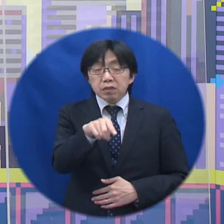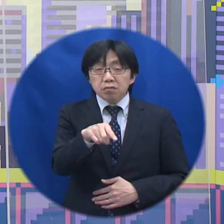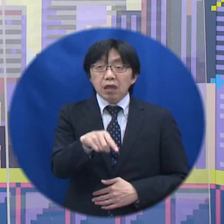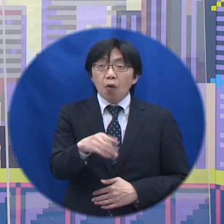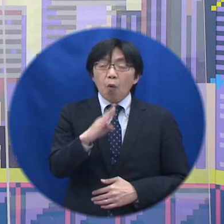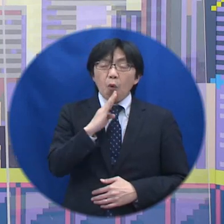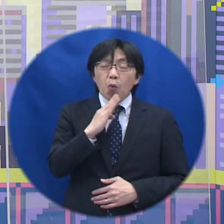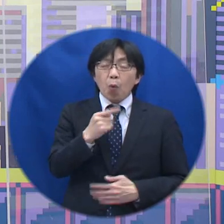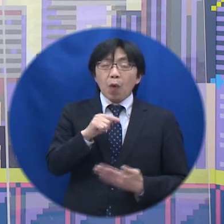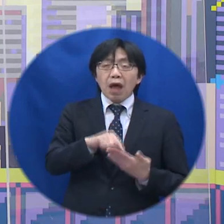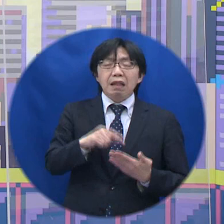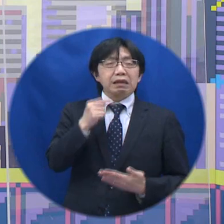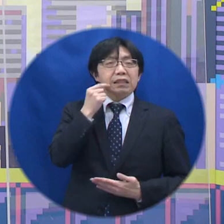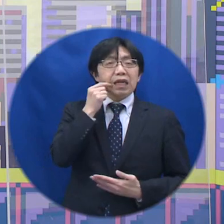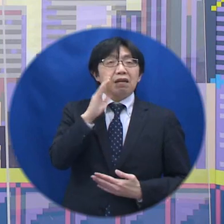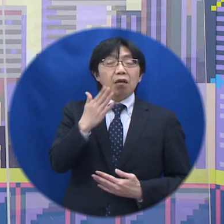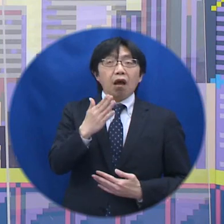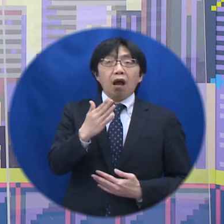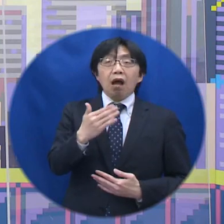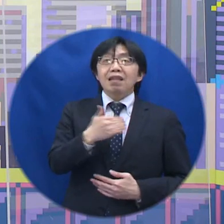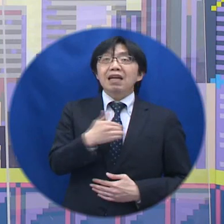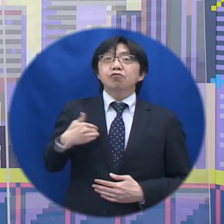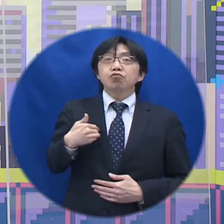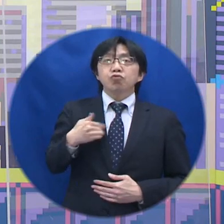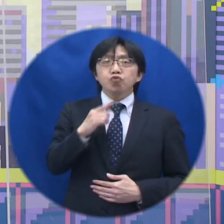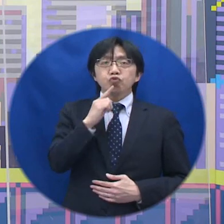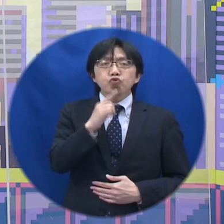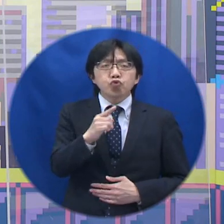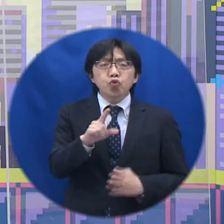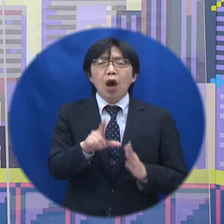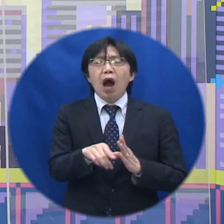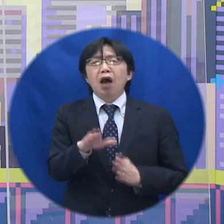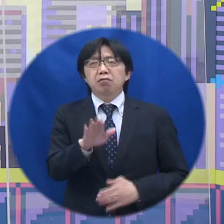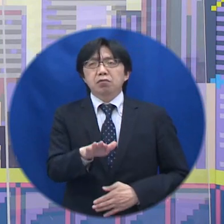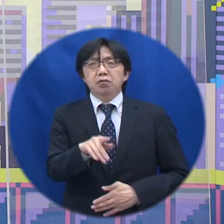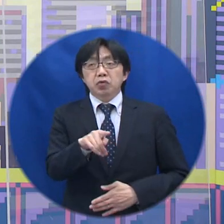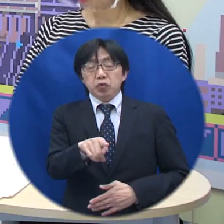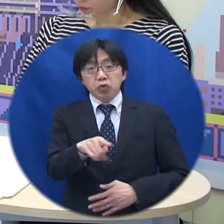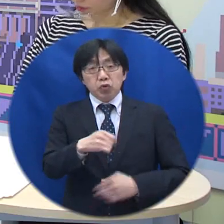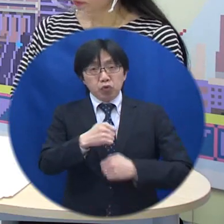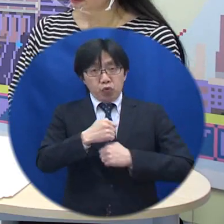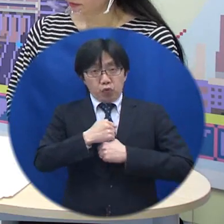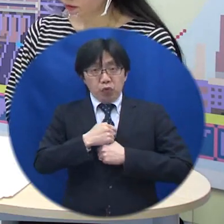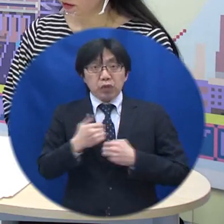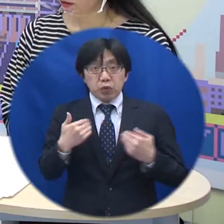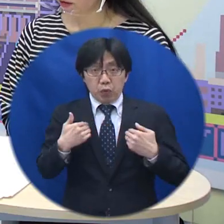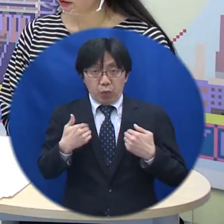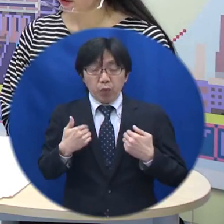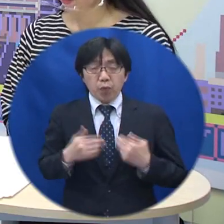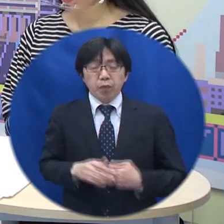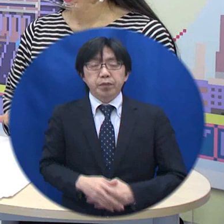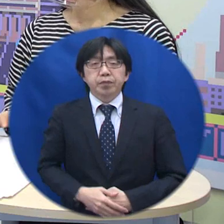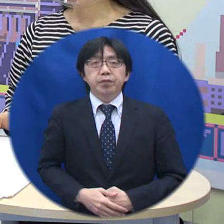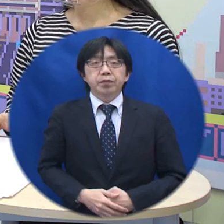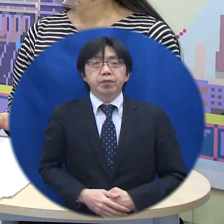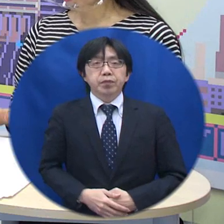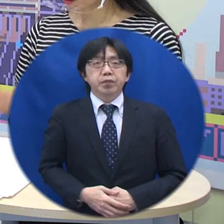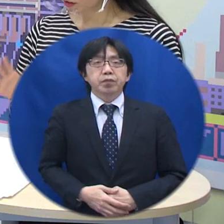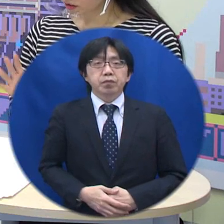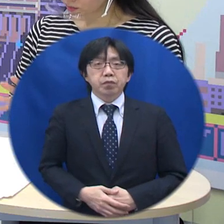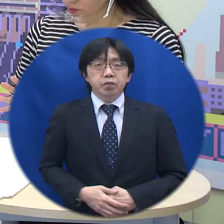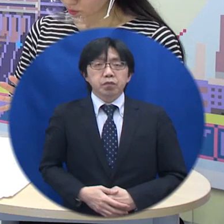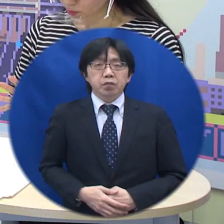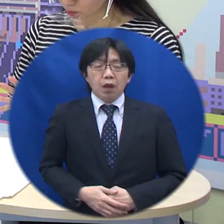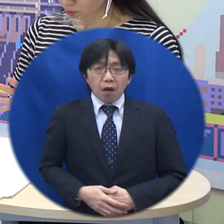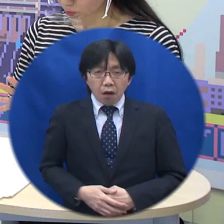ると言ってしまうことがあるということも覚えておいていただきたいと思います。 そうなんですね。そ